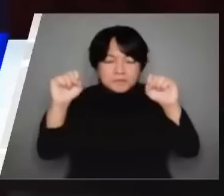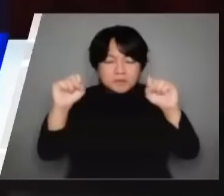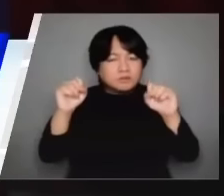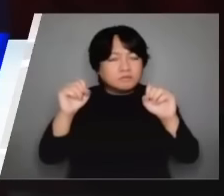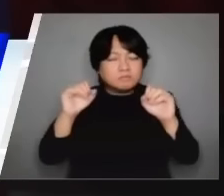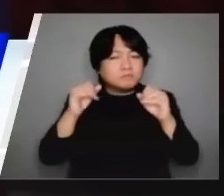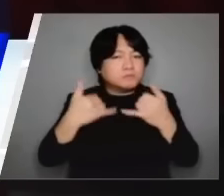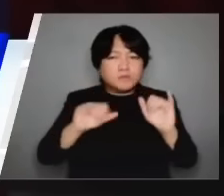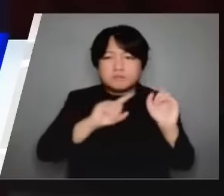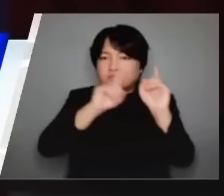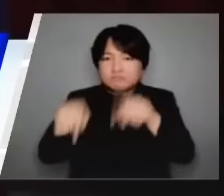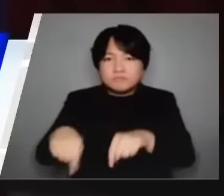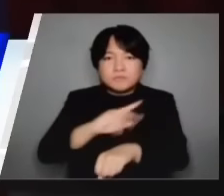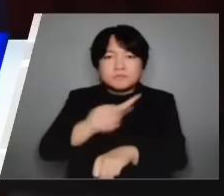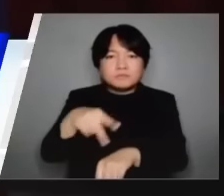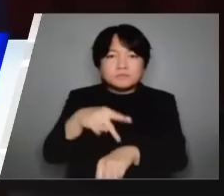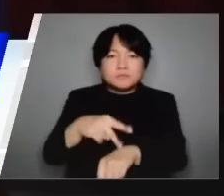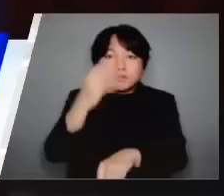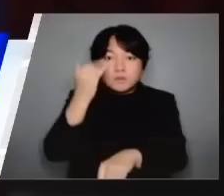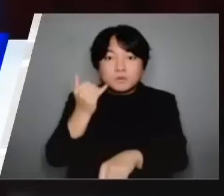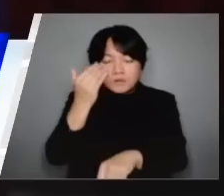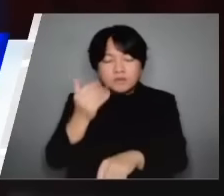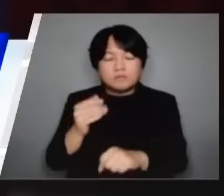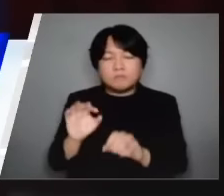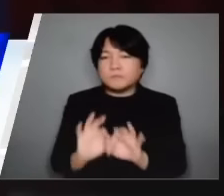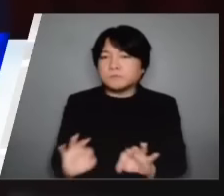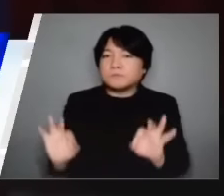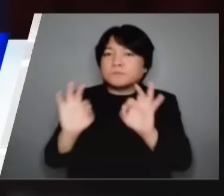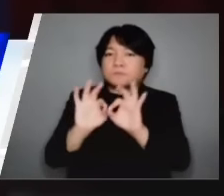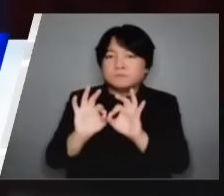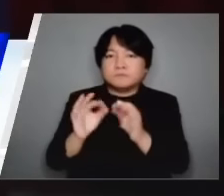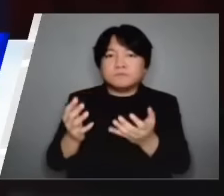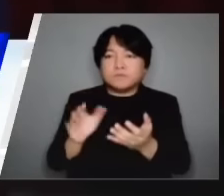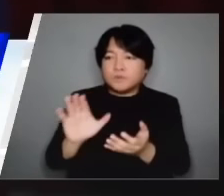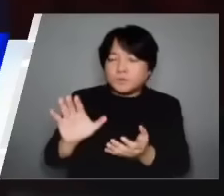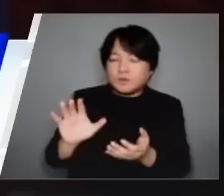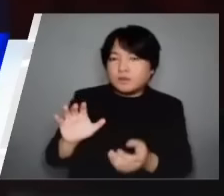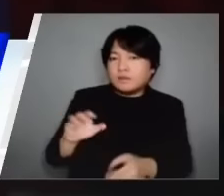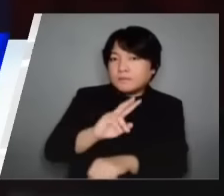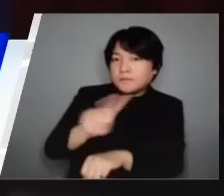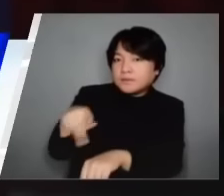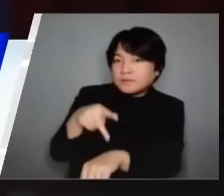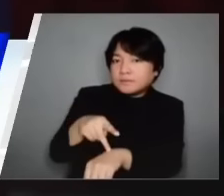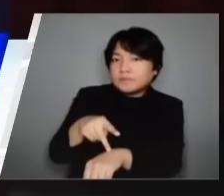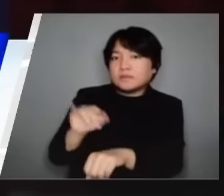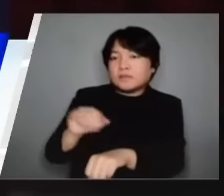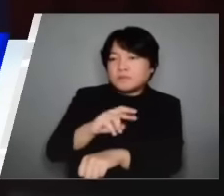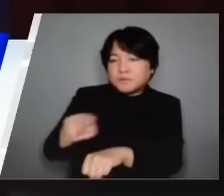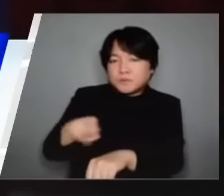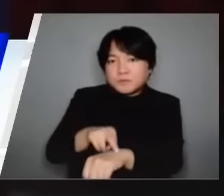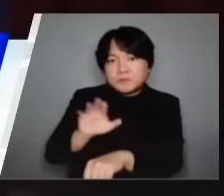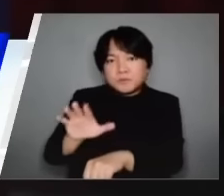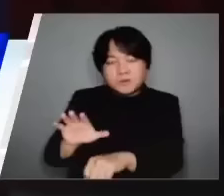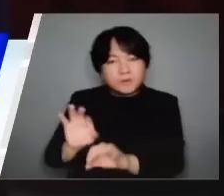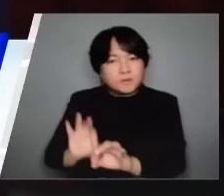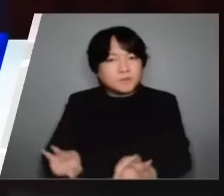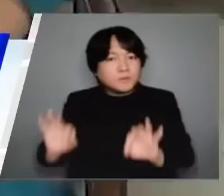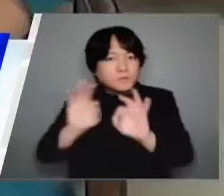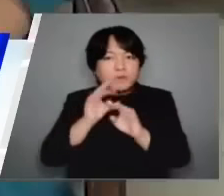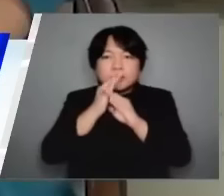bansa dahil ganito raw niya pinahahalagahan ang boses ng Pilipinas at ng buong rehiyon sa pangkapayapaan at